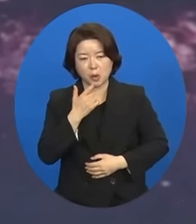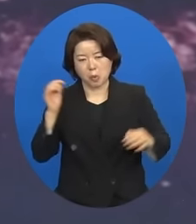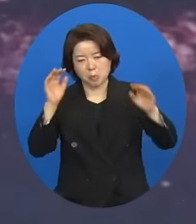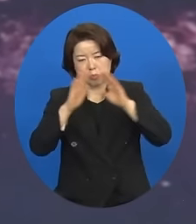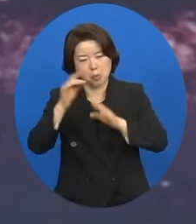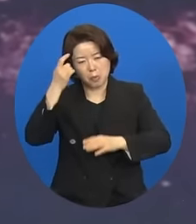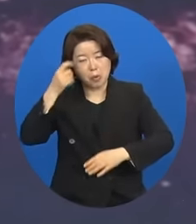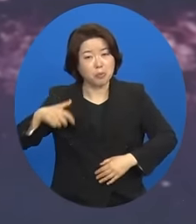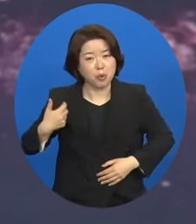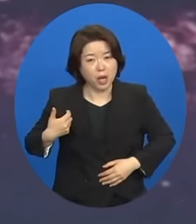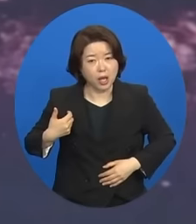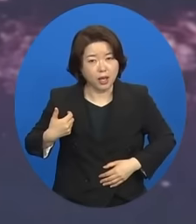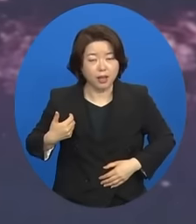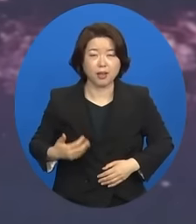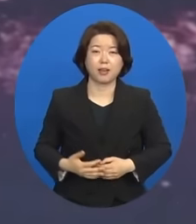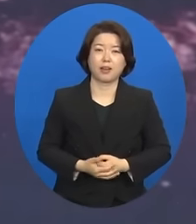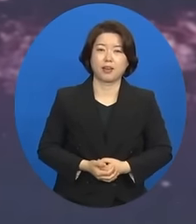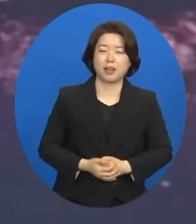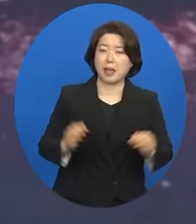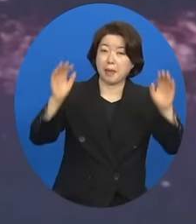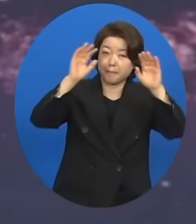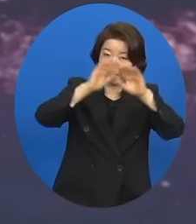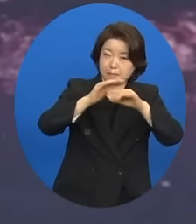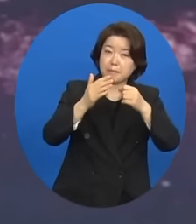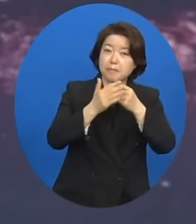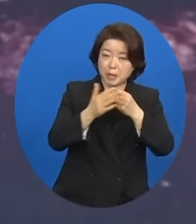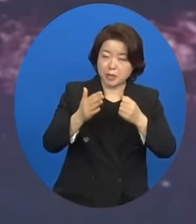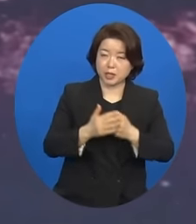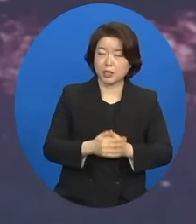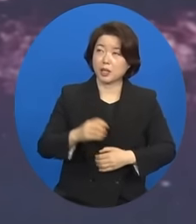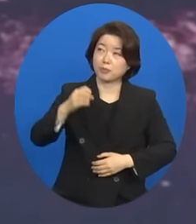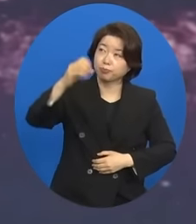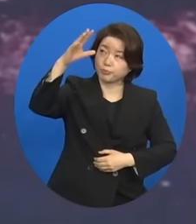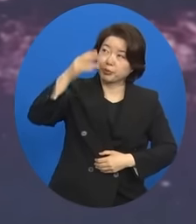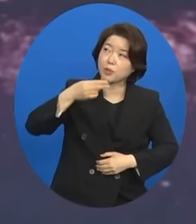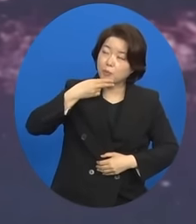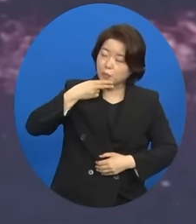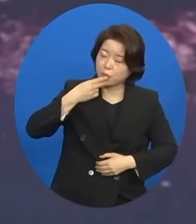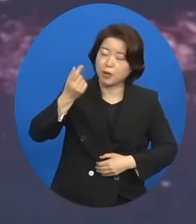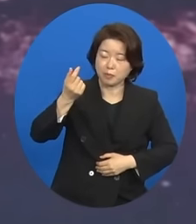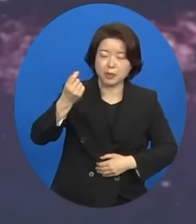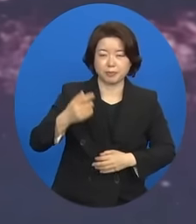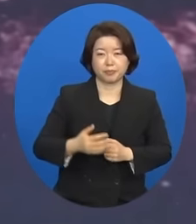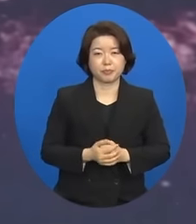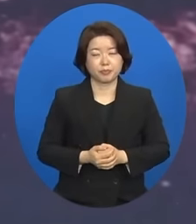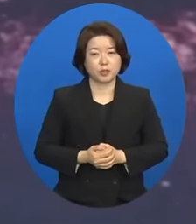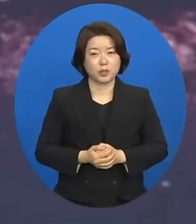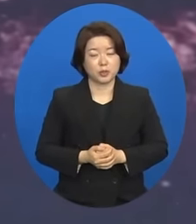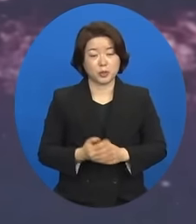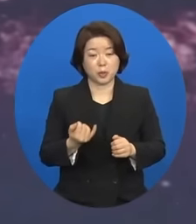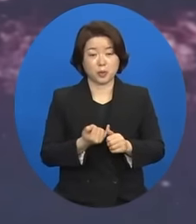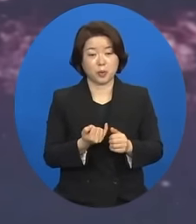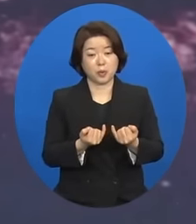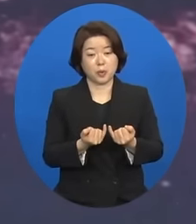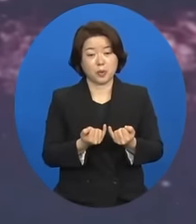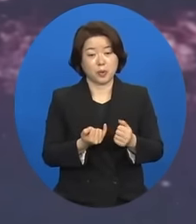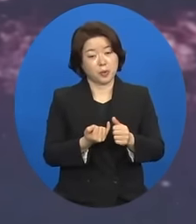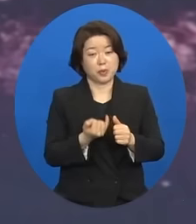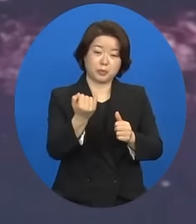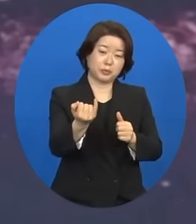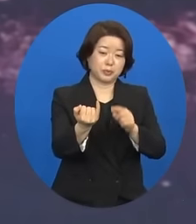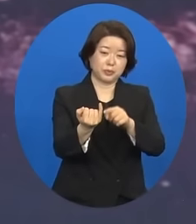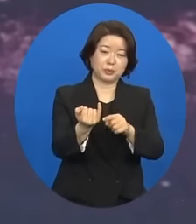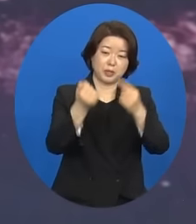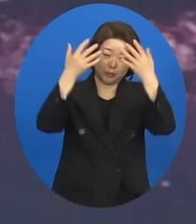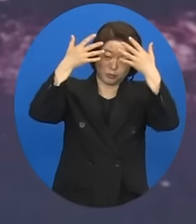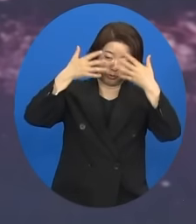못했을까 아마 밤이었고 때문에 불이 없어서 알아보지 못했을 것이고 또한 신부의 베이 가려져 있어서 얼굴을